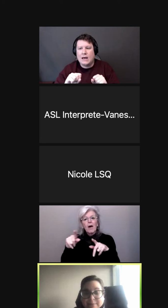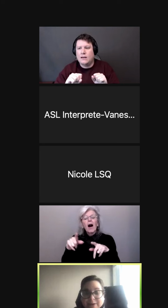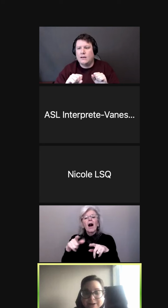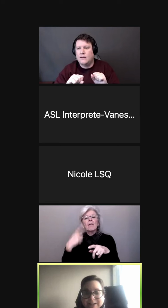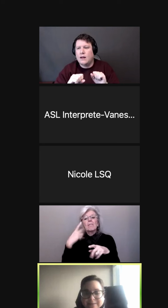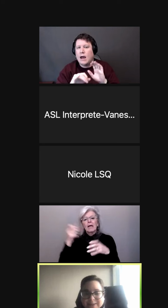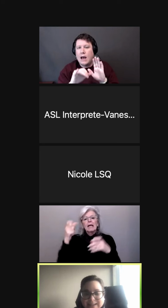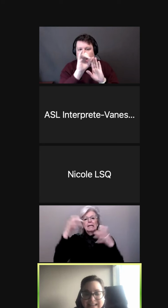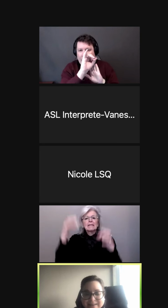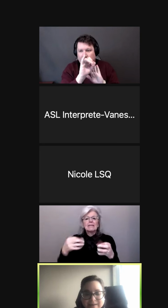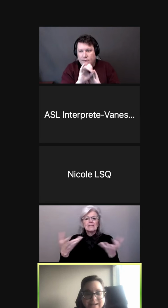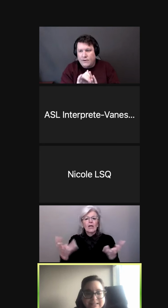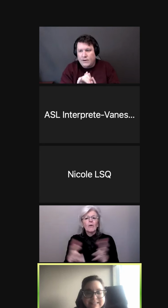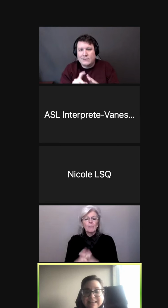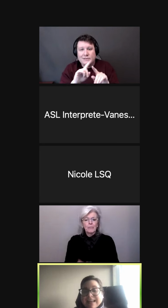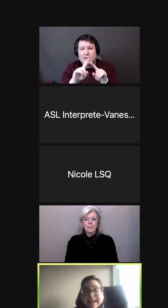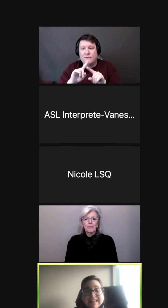décision.